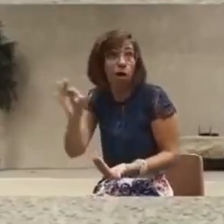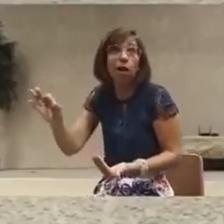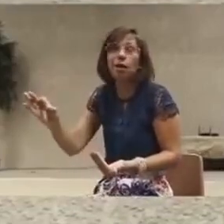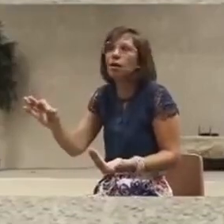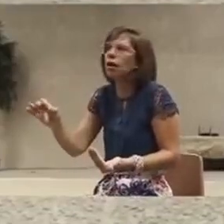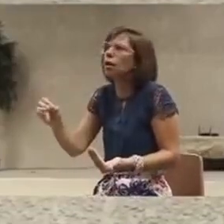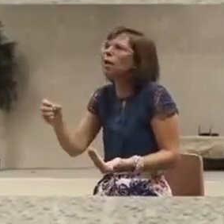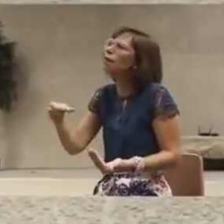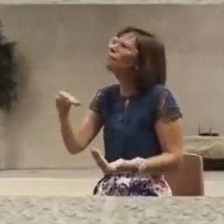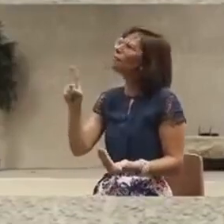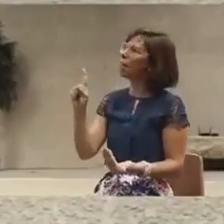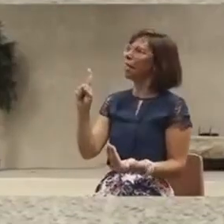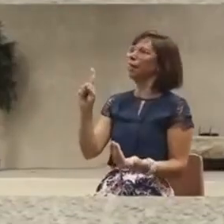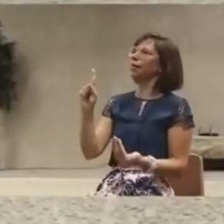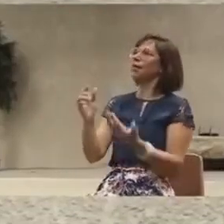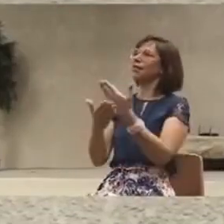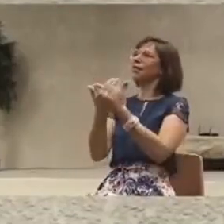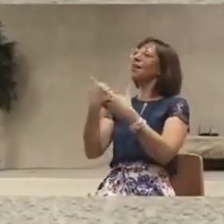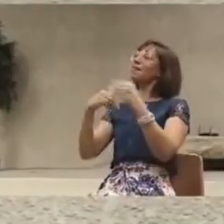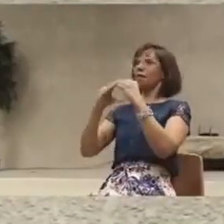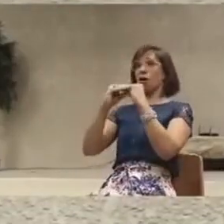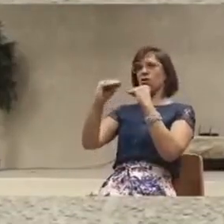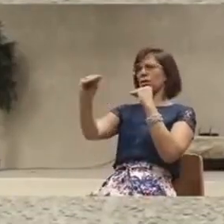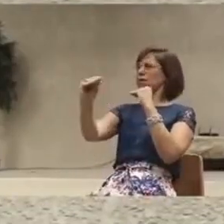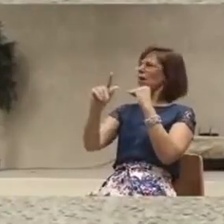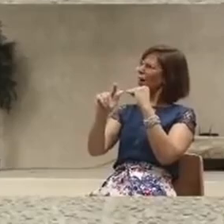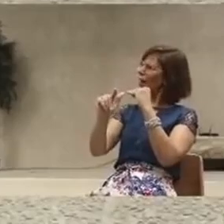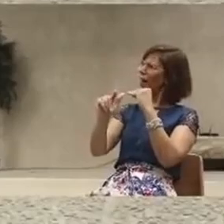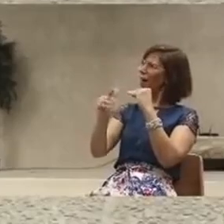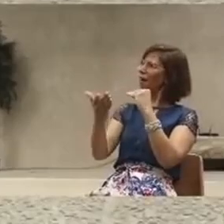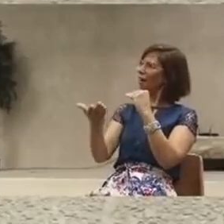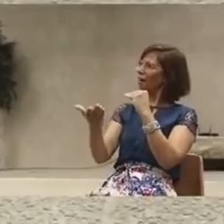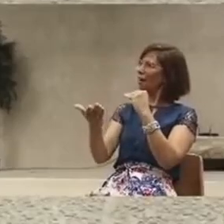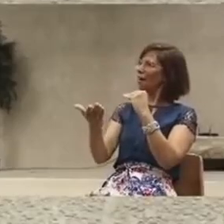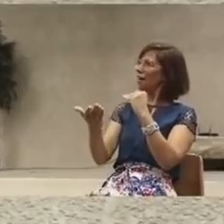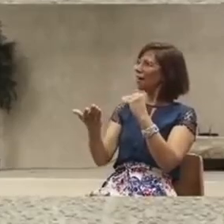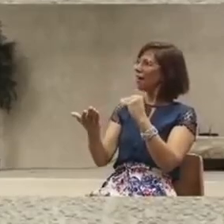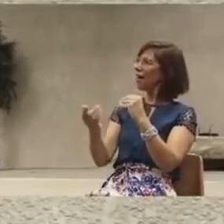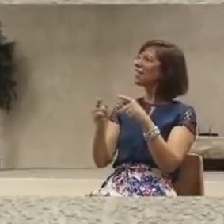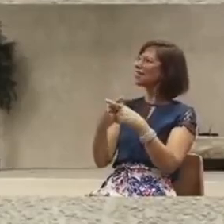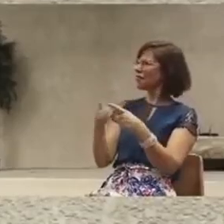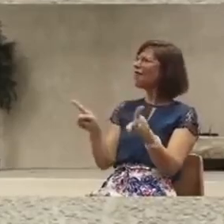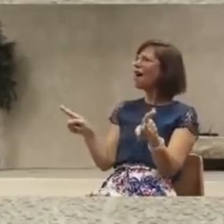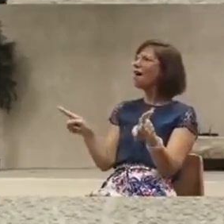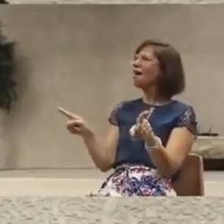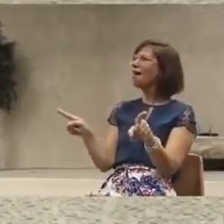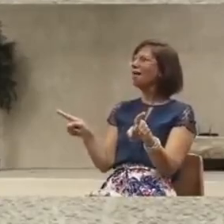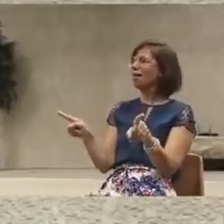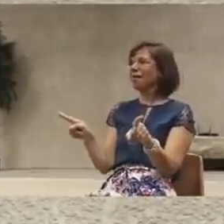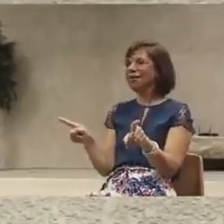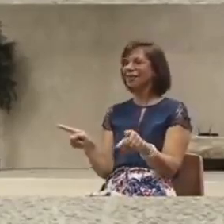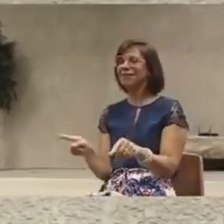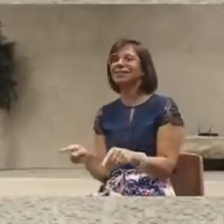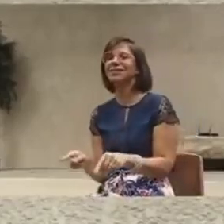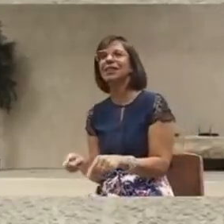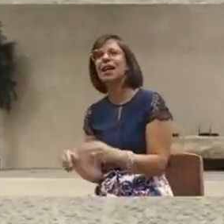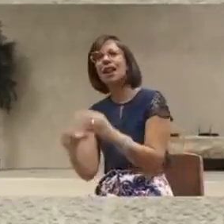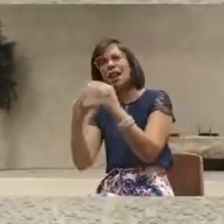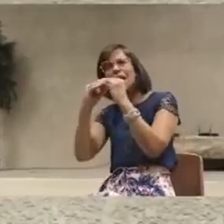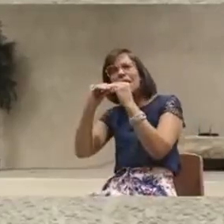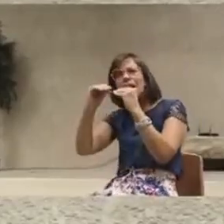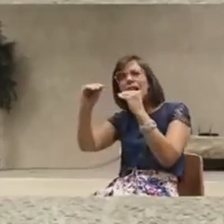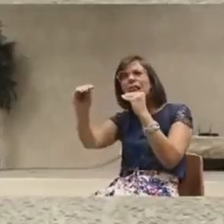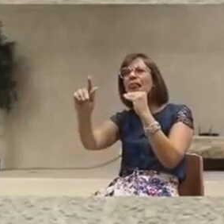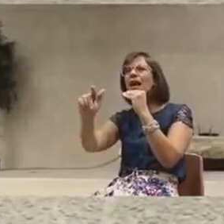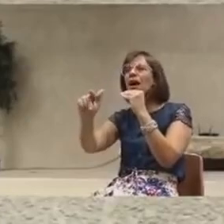le désert, les mobiles paraissent. Dans le désert, nos